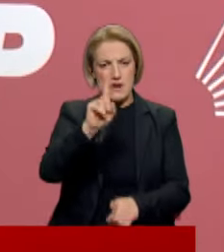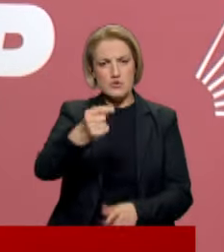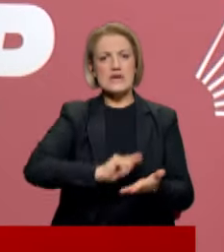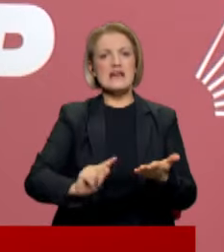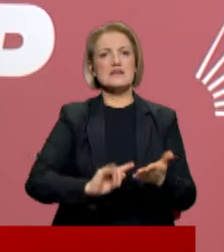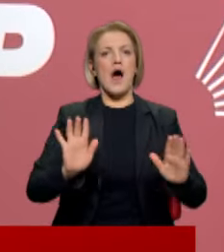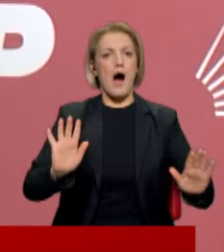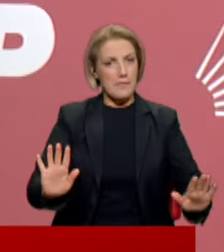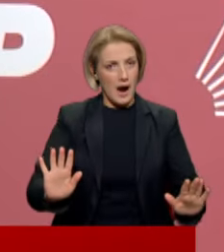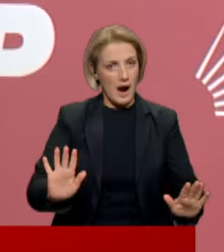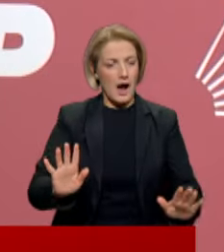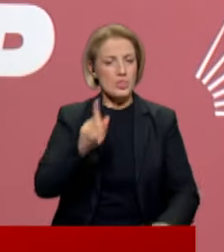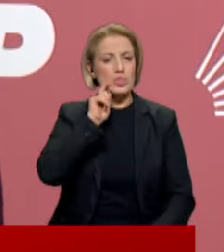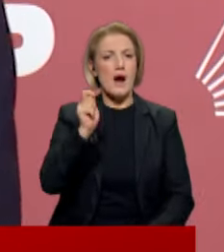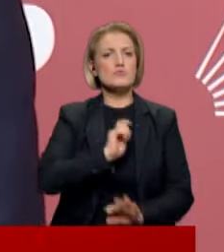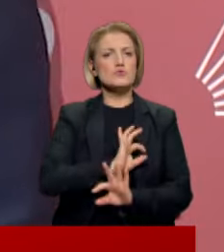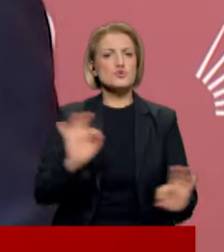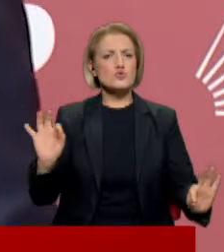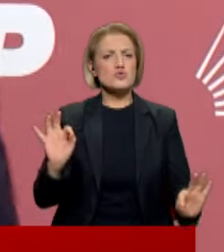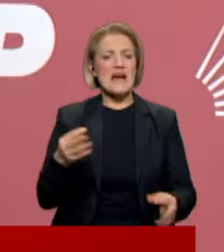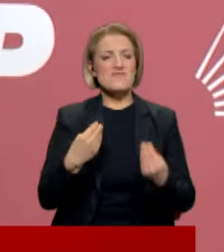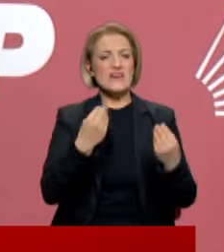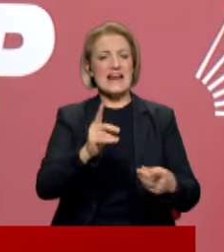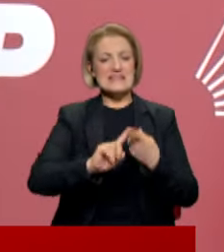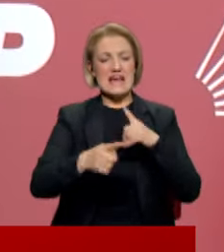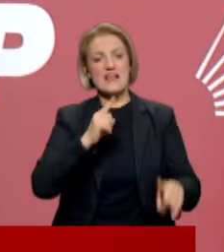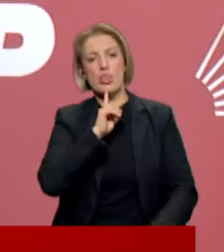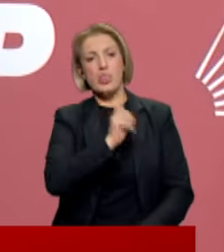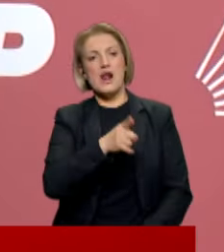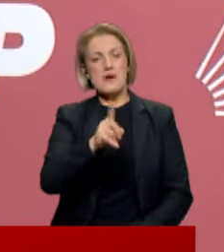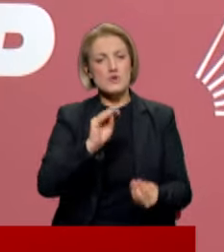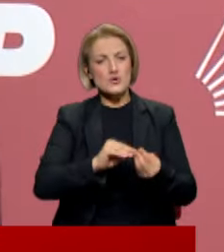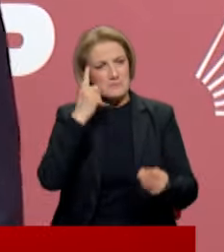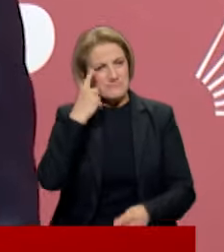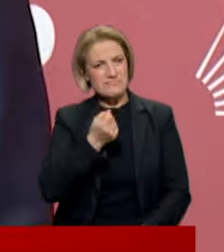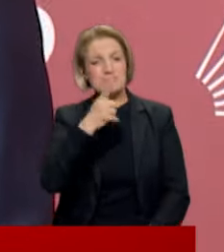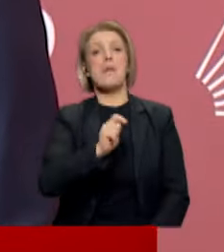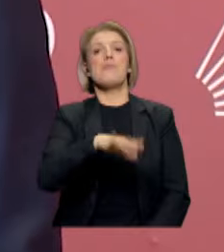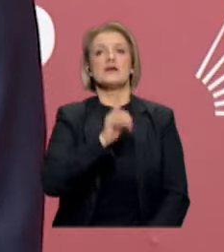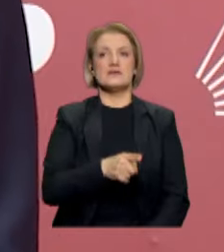yazın ama namussuzca verilen siyasi talimatlarla suç icat etmeye çalışmayın.